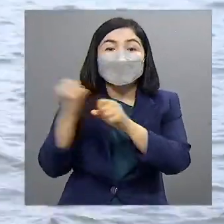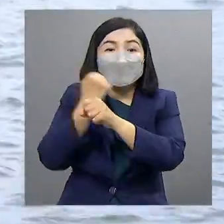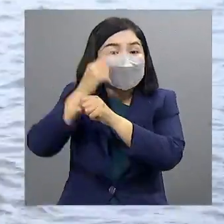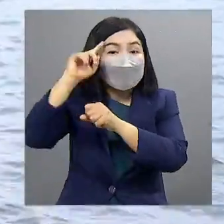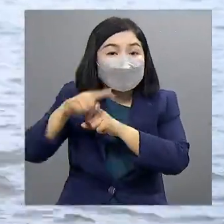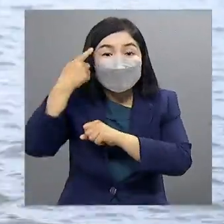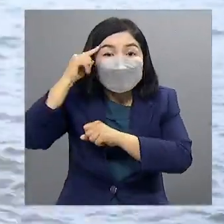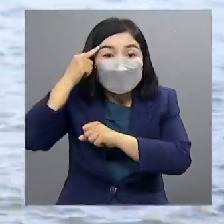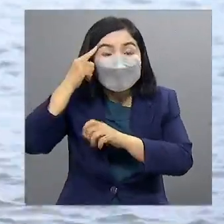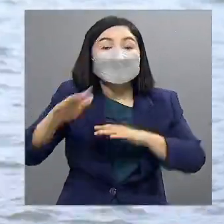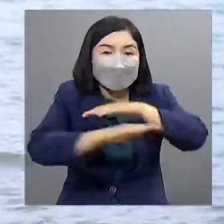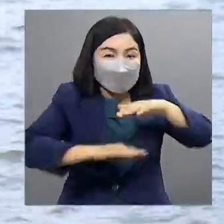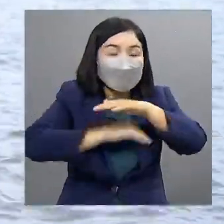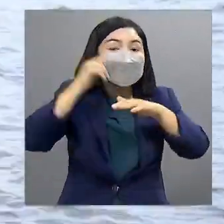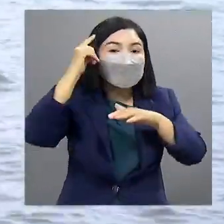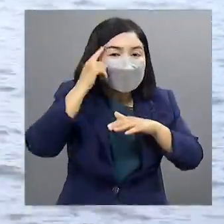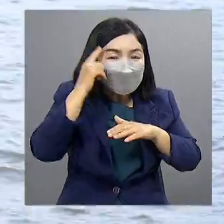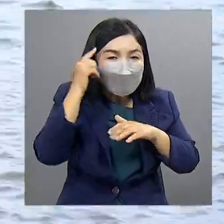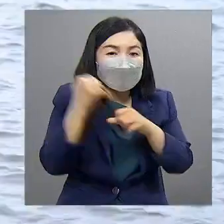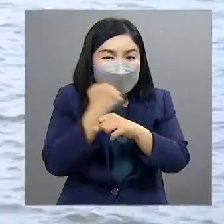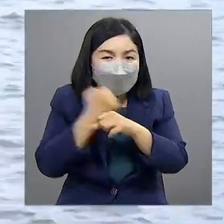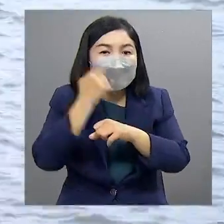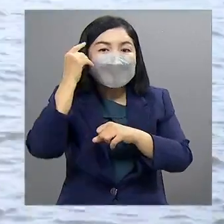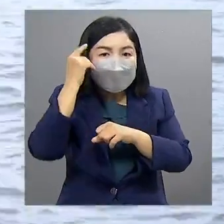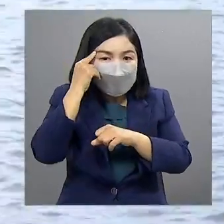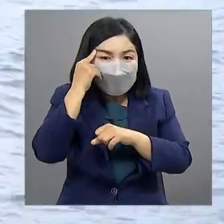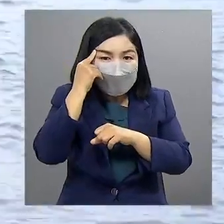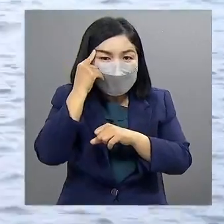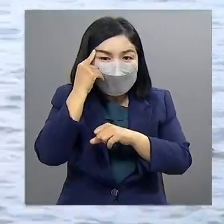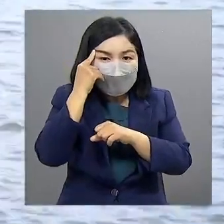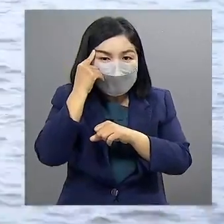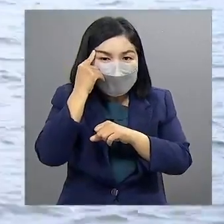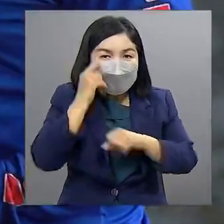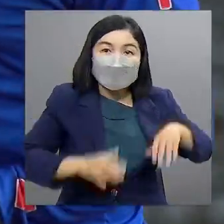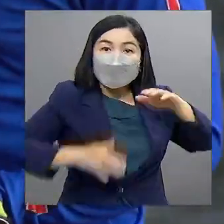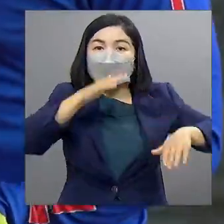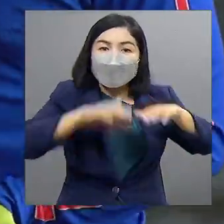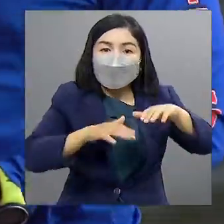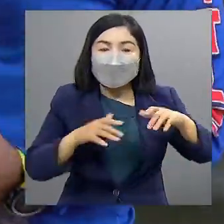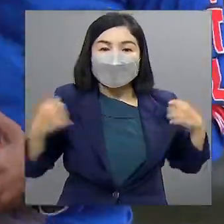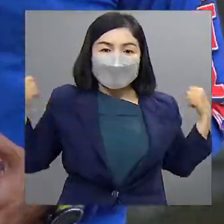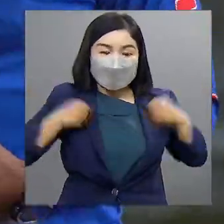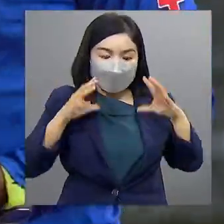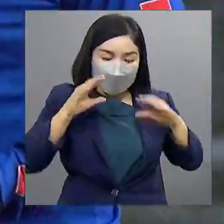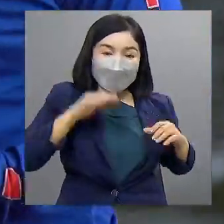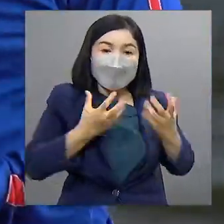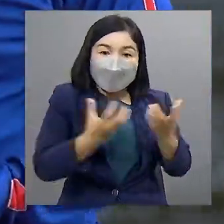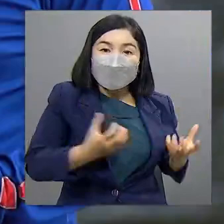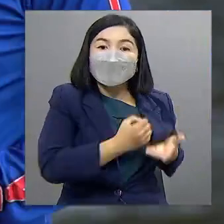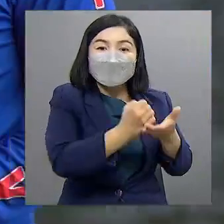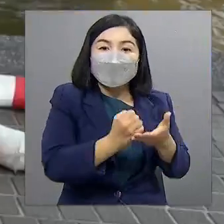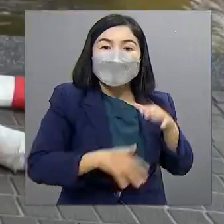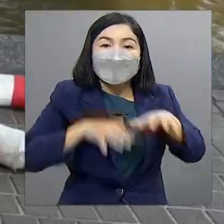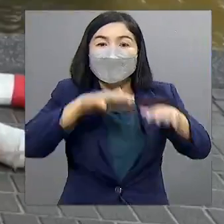แต่เขาโยนไม่ถึงอยู่แล้วเขาก็จะพาอุปกรณ์ไปเขาจะว่ายใส่ชูชีพว่ายเพื่อพาอุปกรณ์ไปใกล้ที่สุดแล้วก็ยื่นเขา